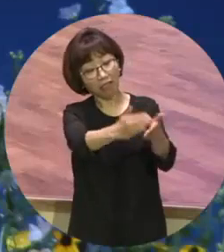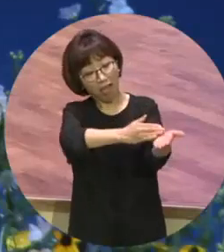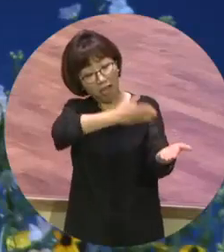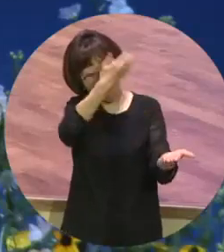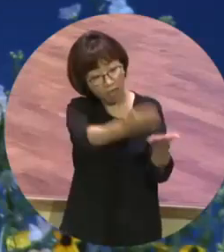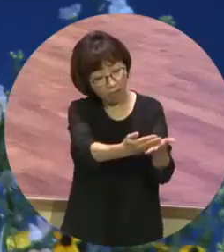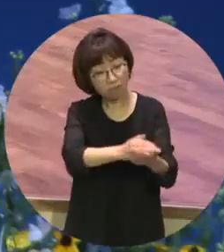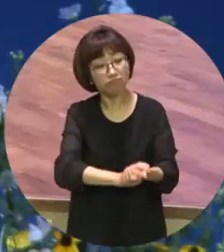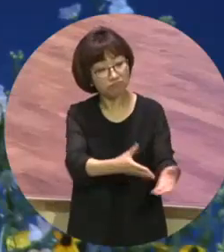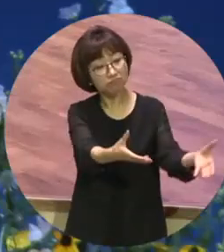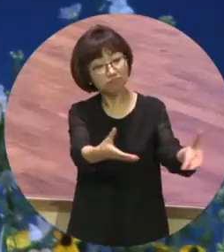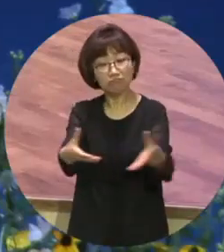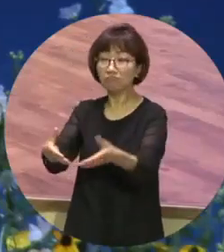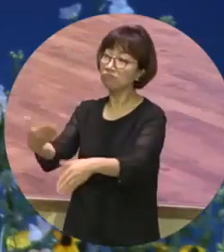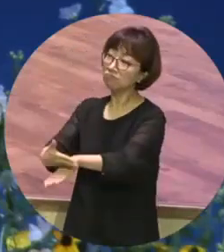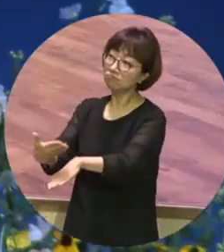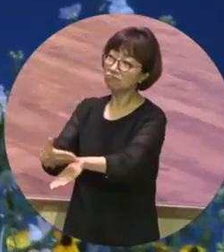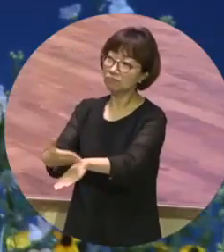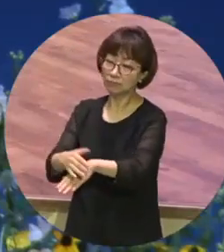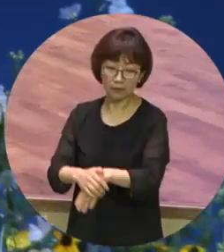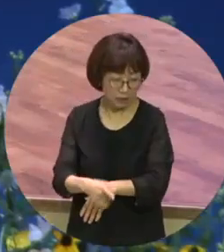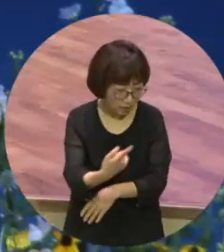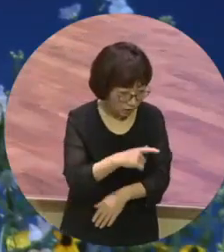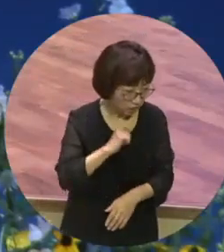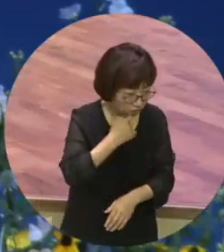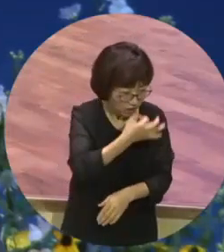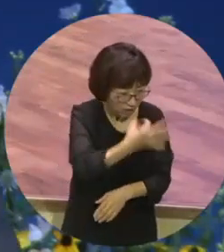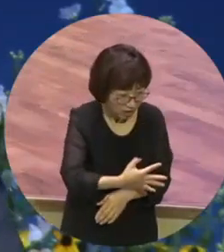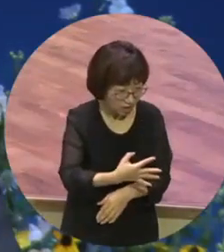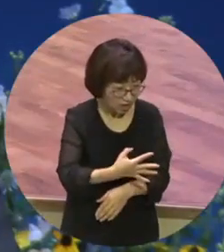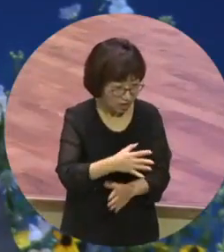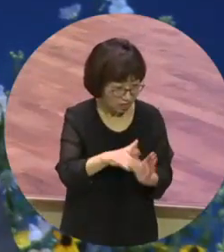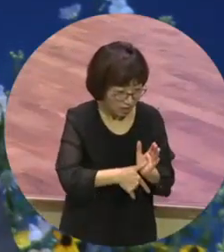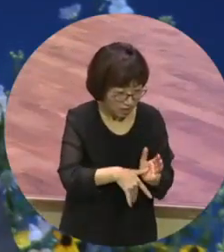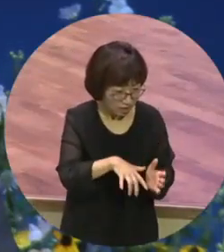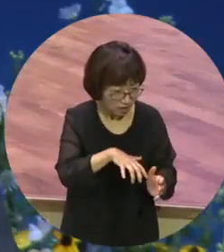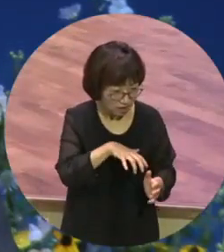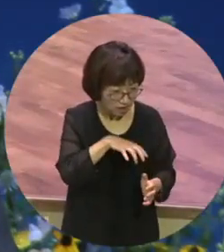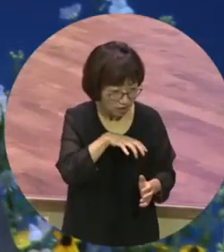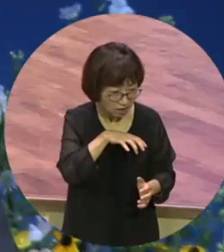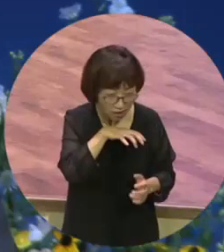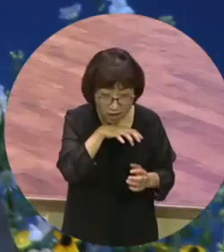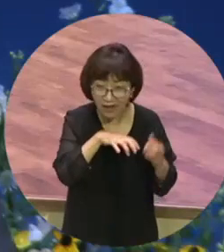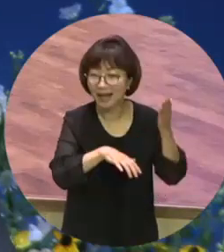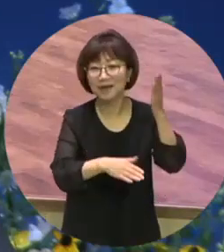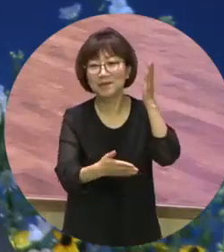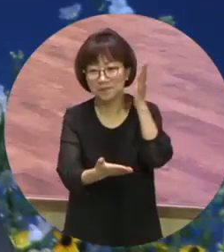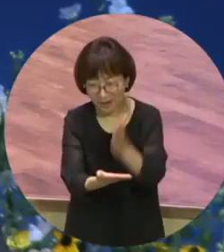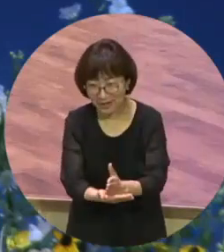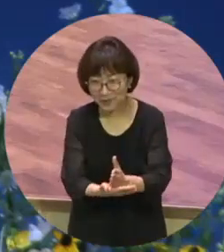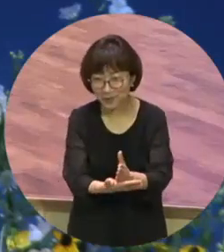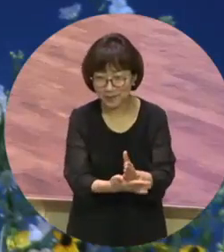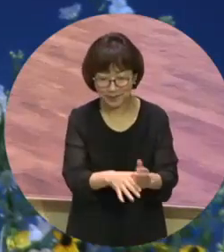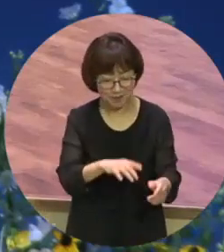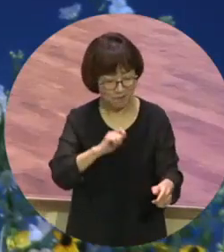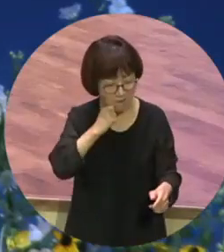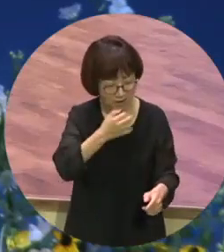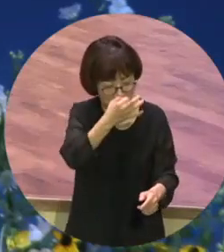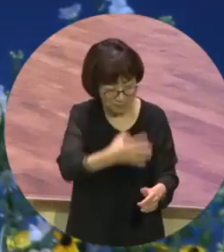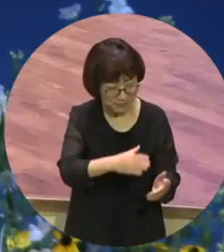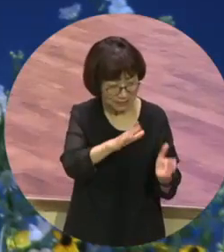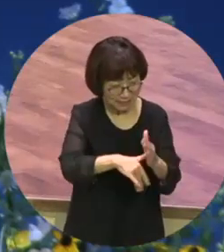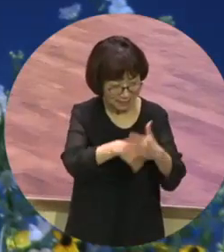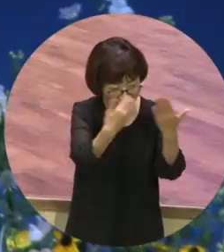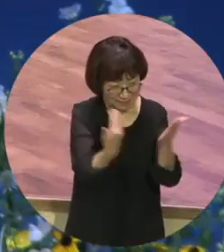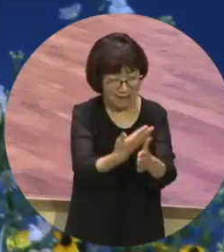감사해요. 도저히 감사할 수 없는 상황 속에 감사할 때 기적이 나타나는데. 아멘. 이런